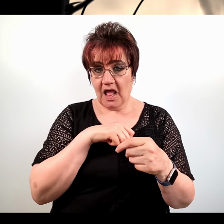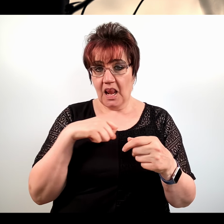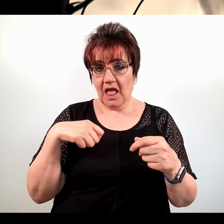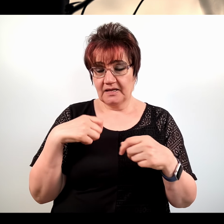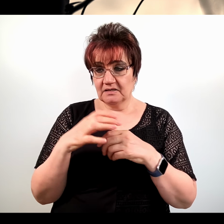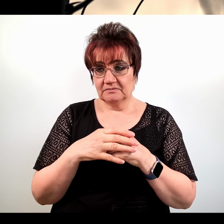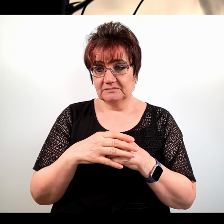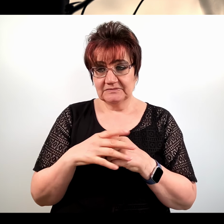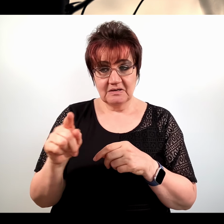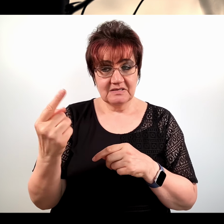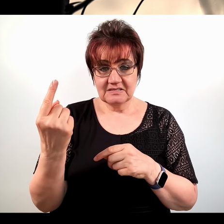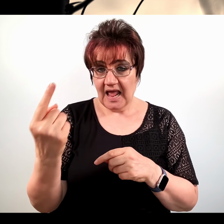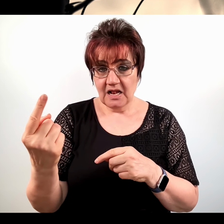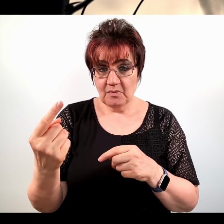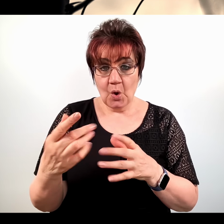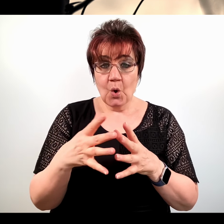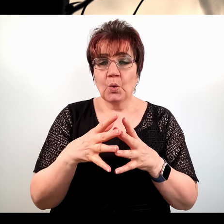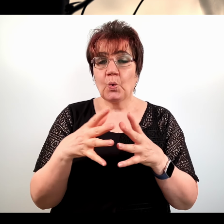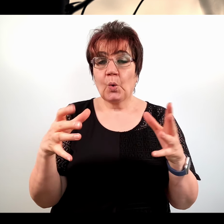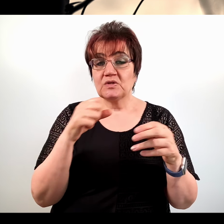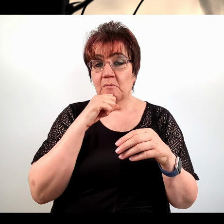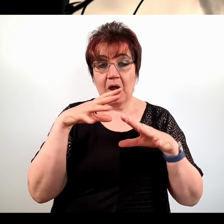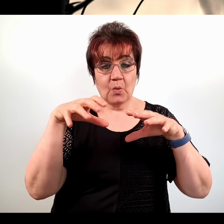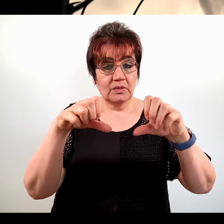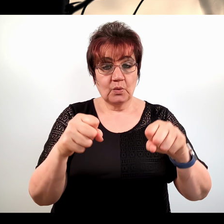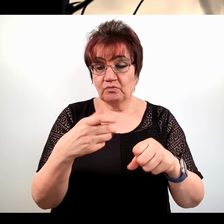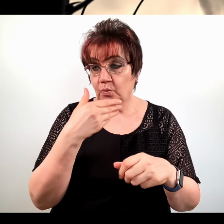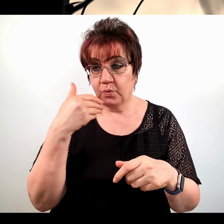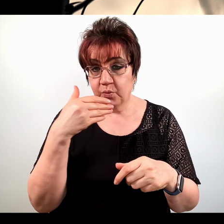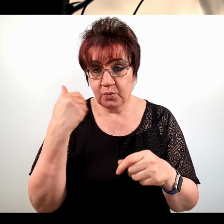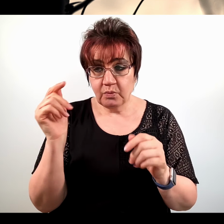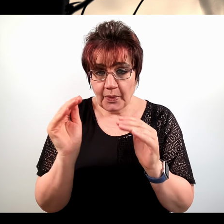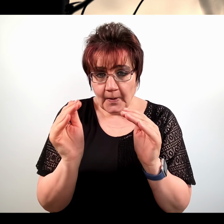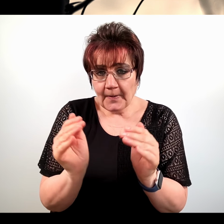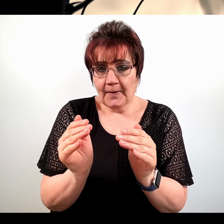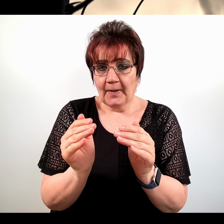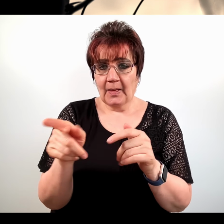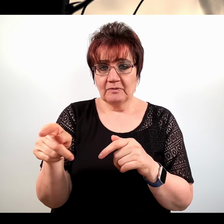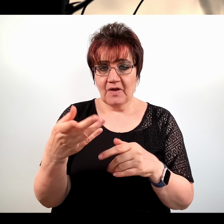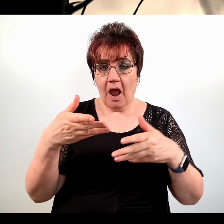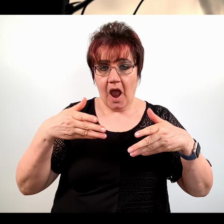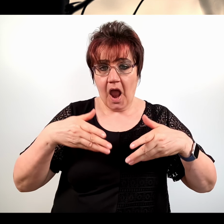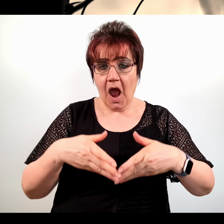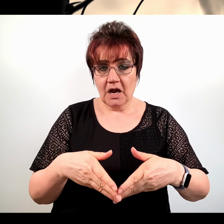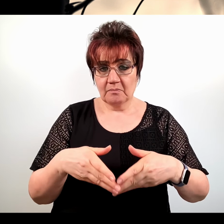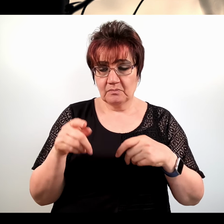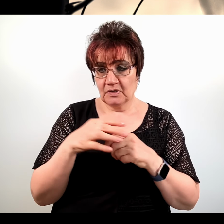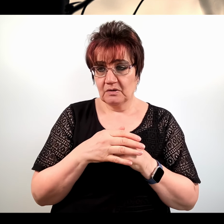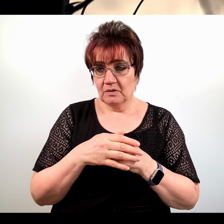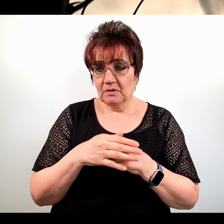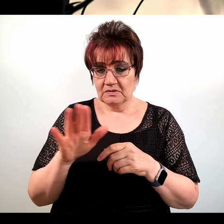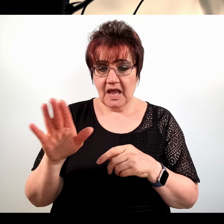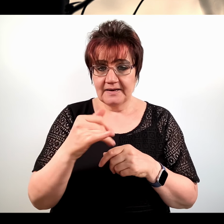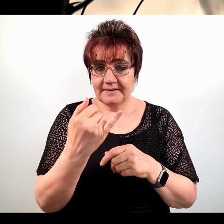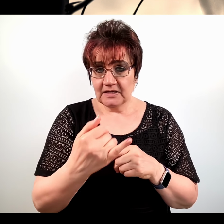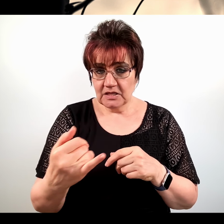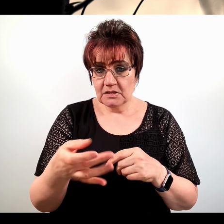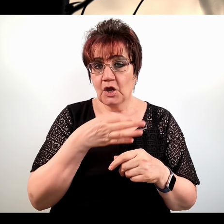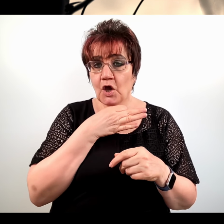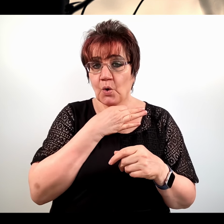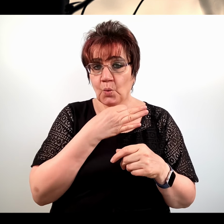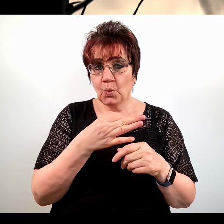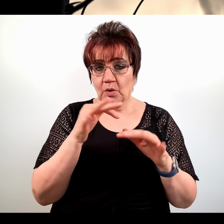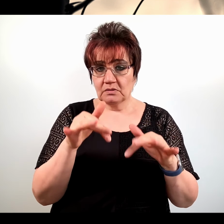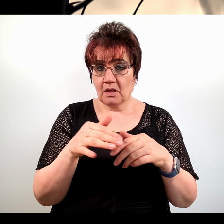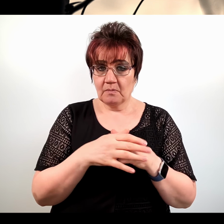Er hatte nicht so einen großen Hof, wie unser Bauer einen hatte. Er war arm und seine Kinder